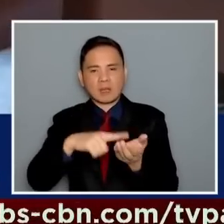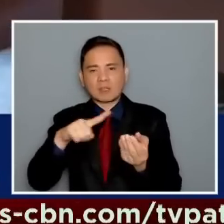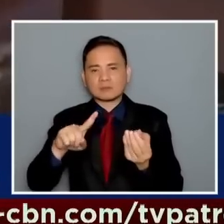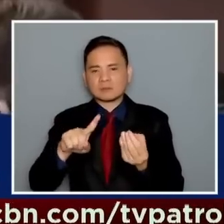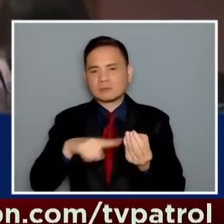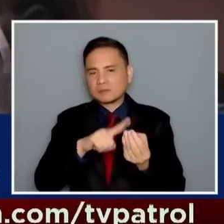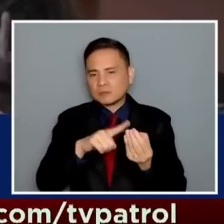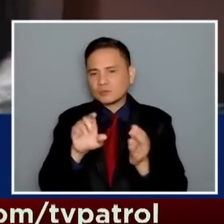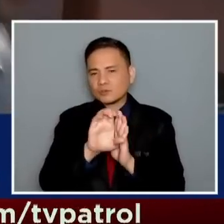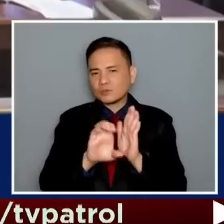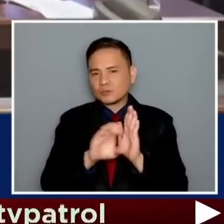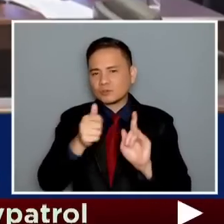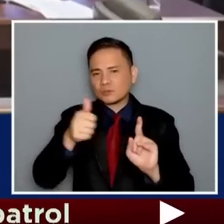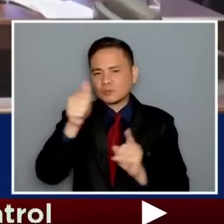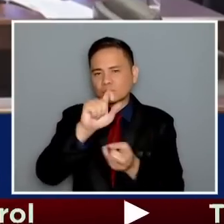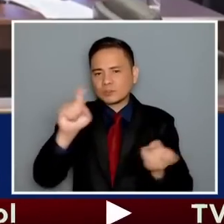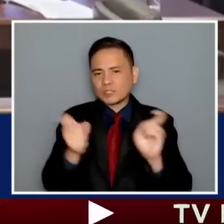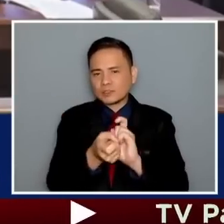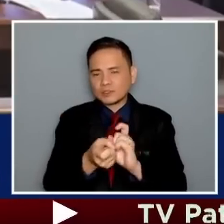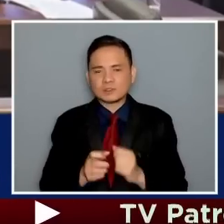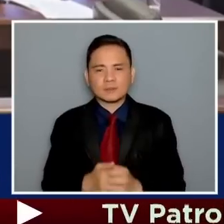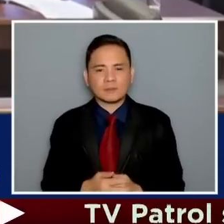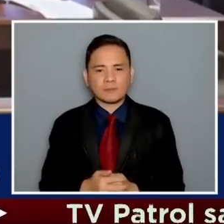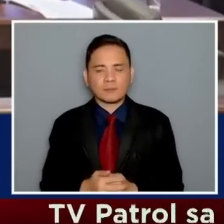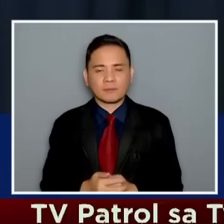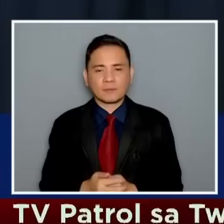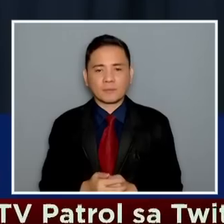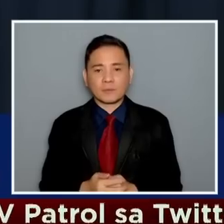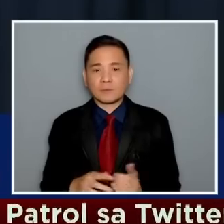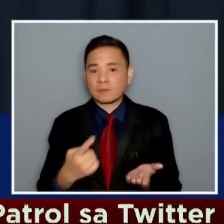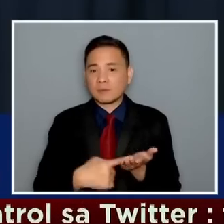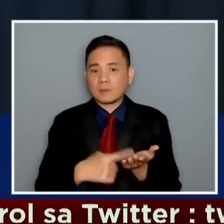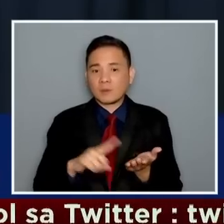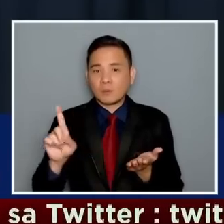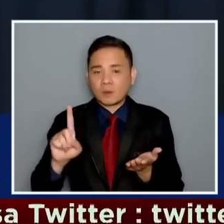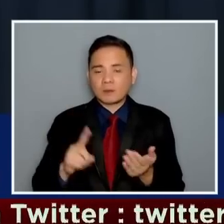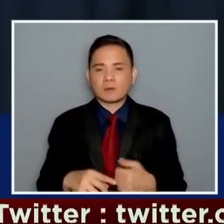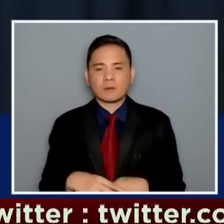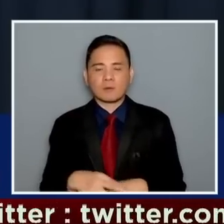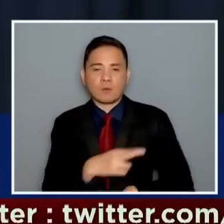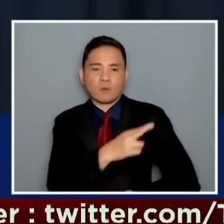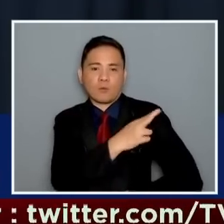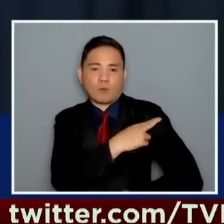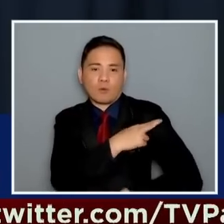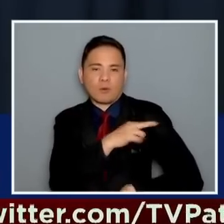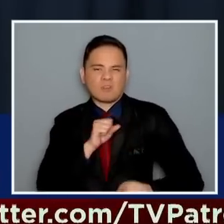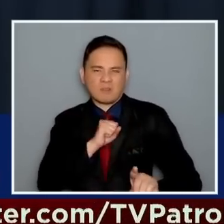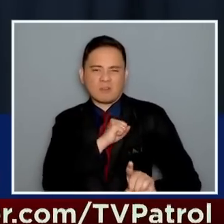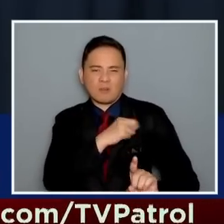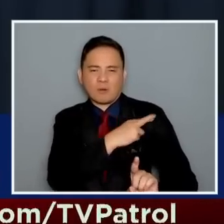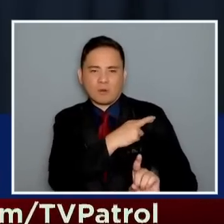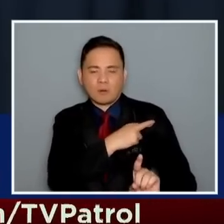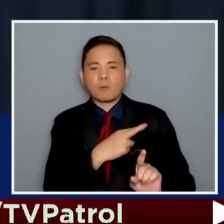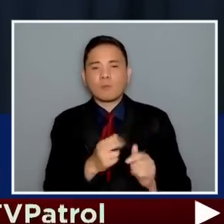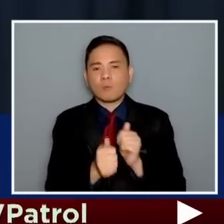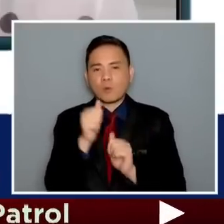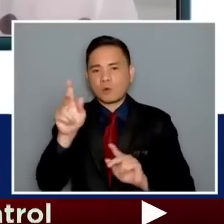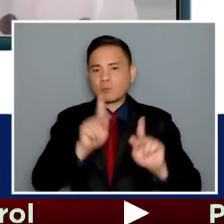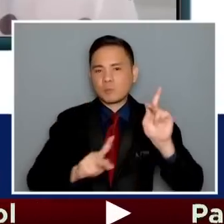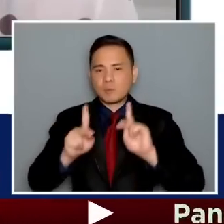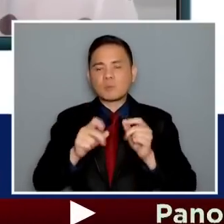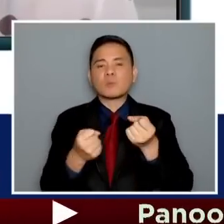agresibong itinutulak ng Kamara. Sa naging pulong, sinabi ni Senador Robin Padilla na mas naging buo ang opinyon ng karamihan kontra